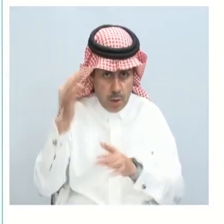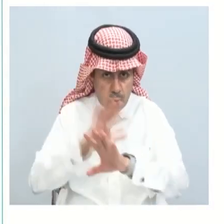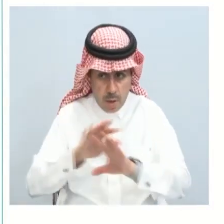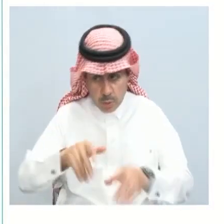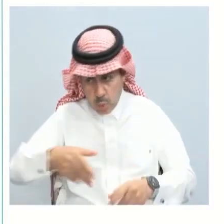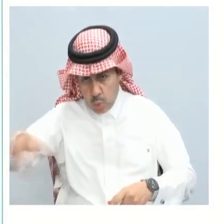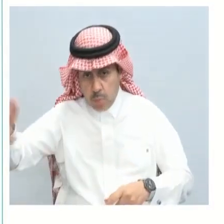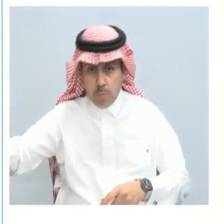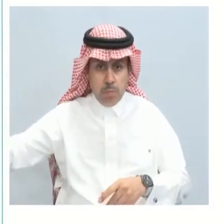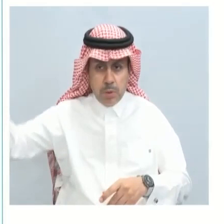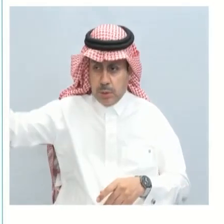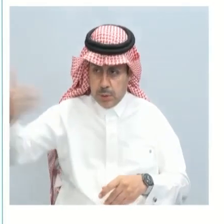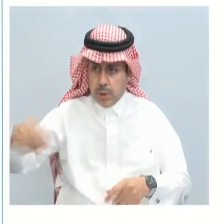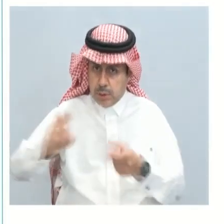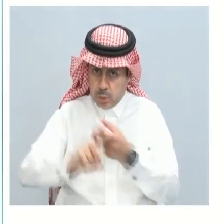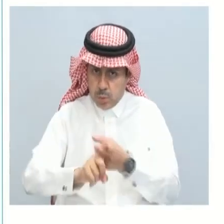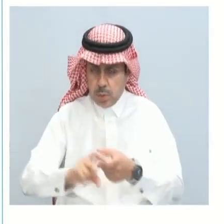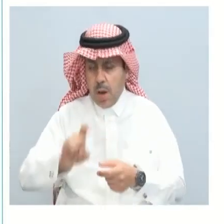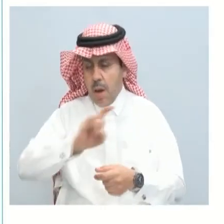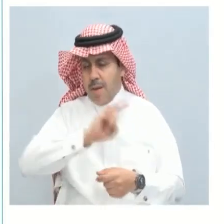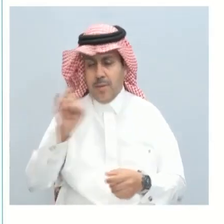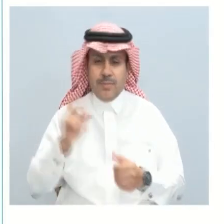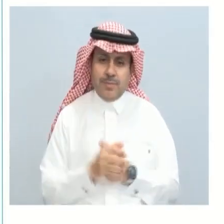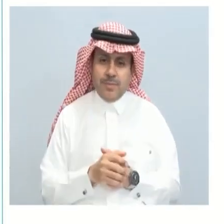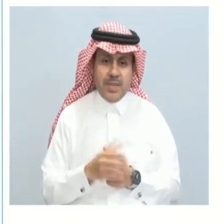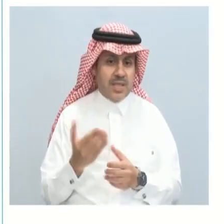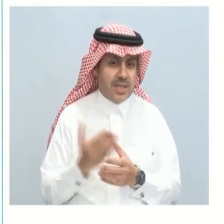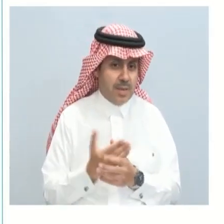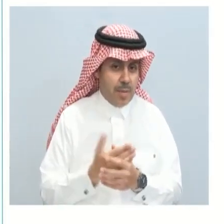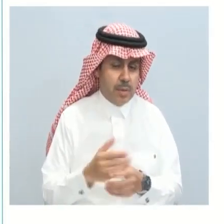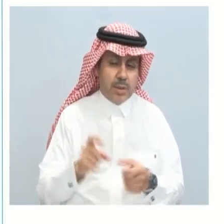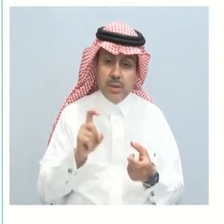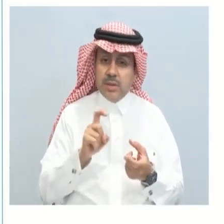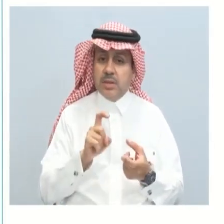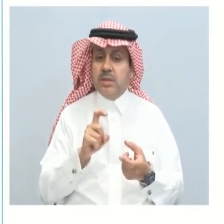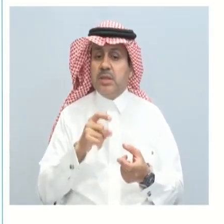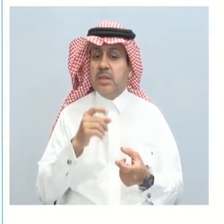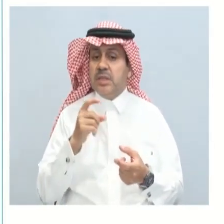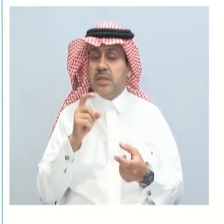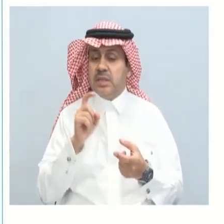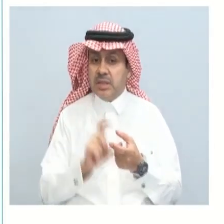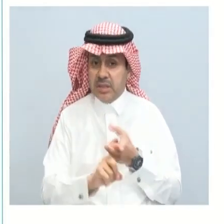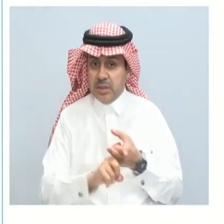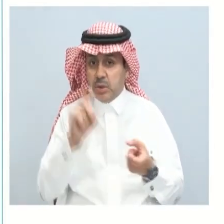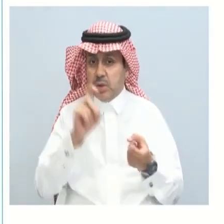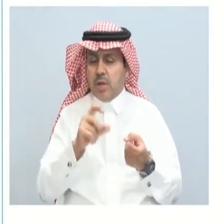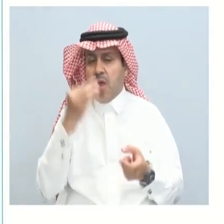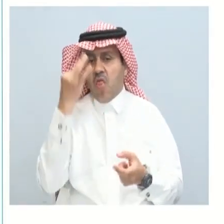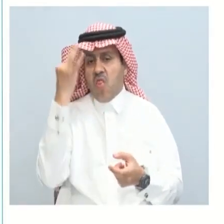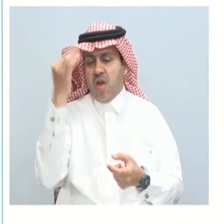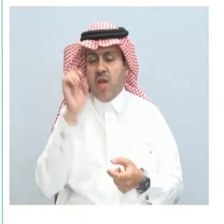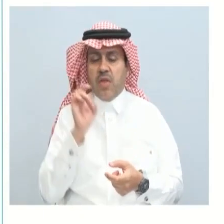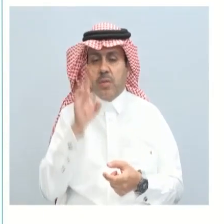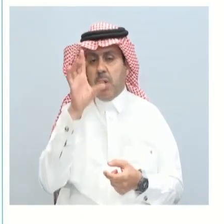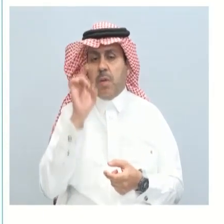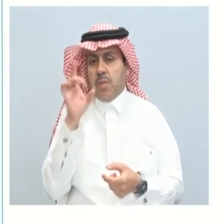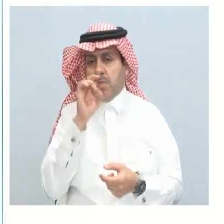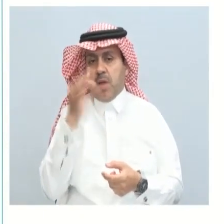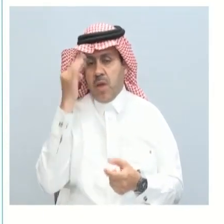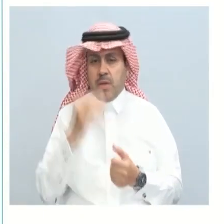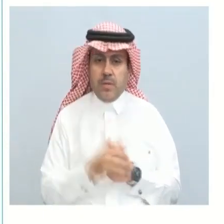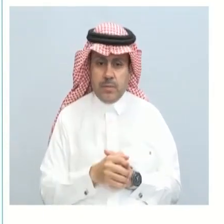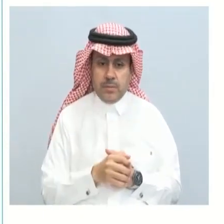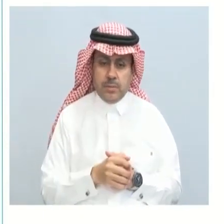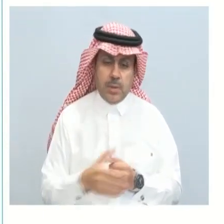يتزوج امراه طلقها ثلاث طلقات الا بعد ان تنكح زوجا غيره